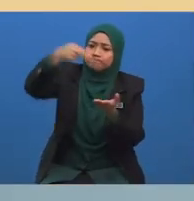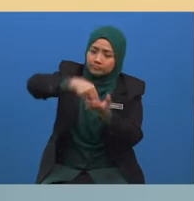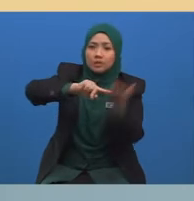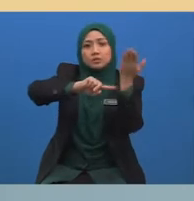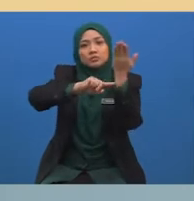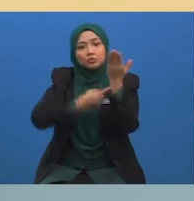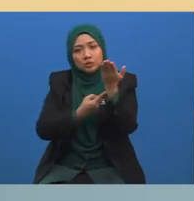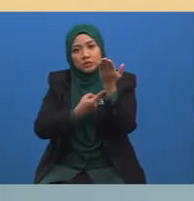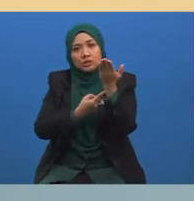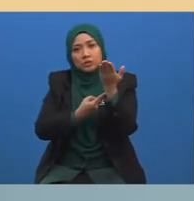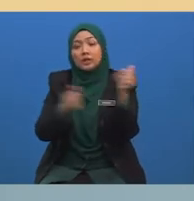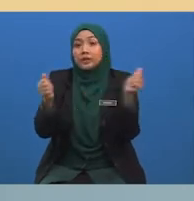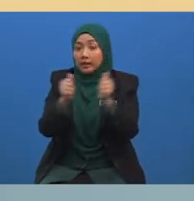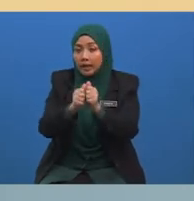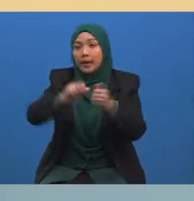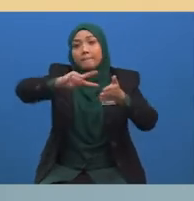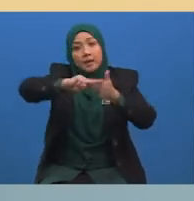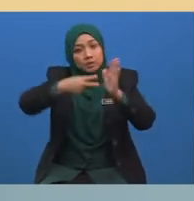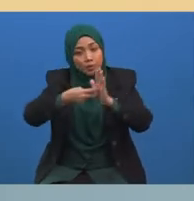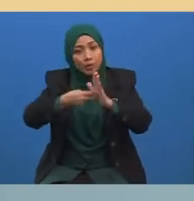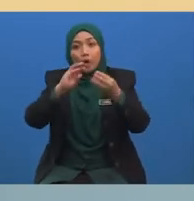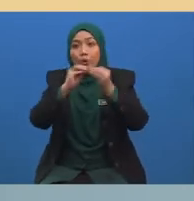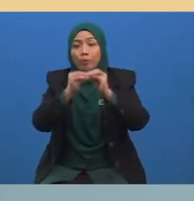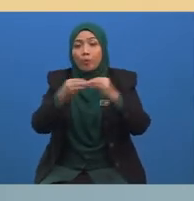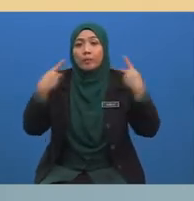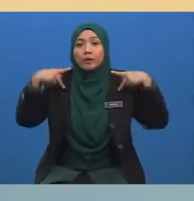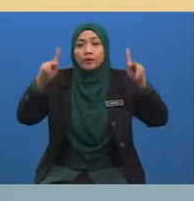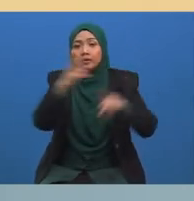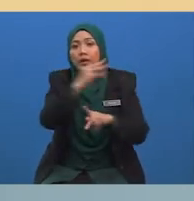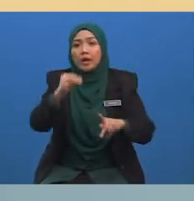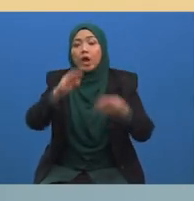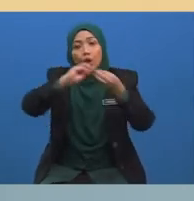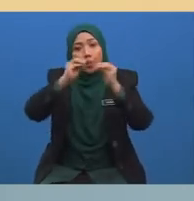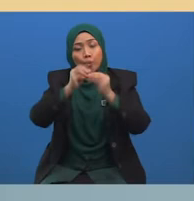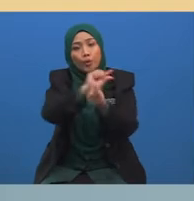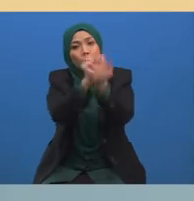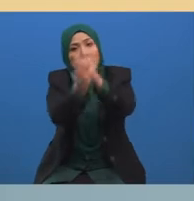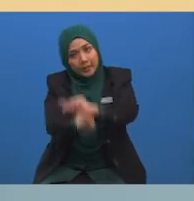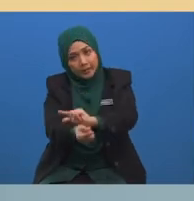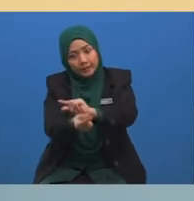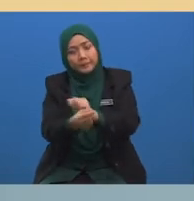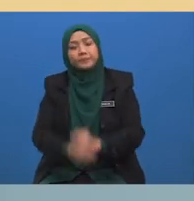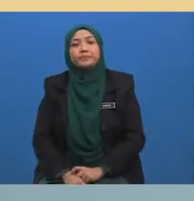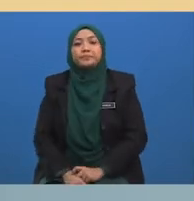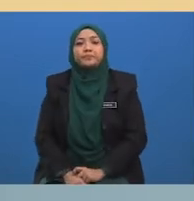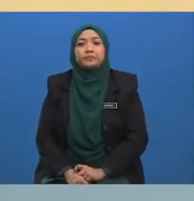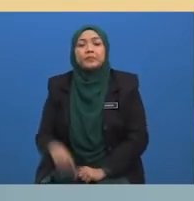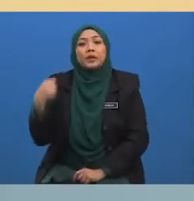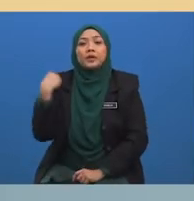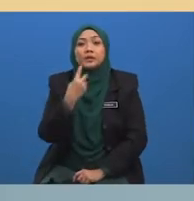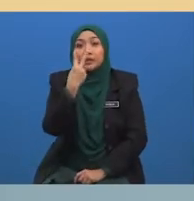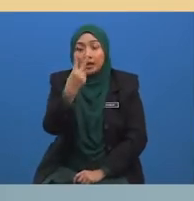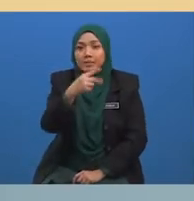yang dimaksudkan dengan nombor perdana dan nombor kubahan. Kita lihat